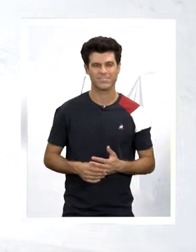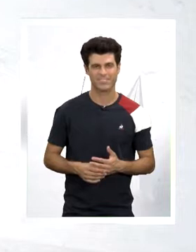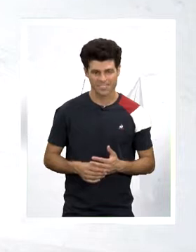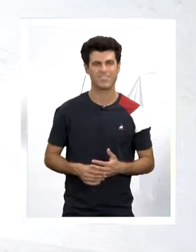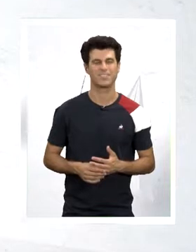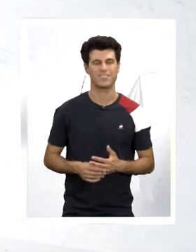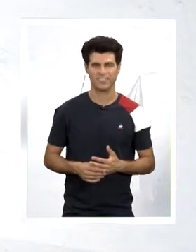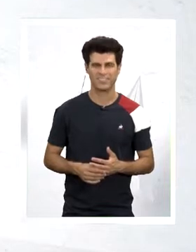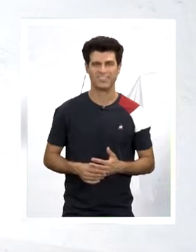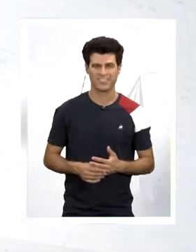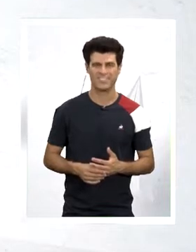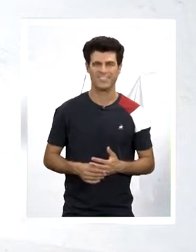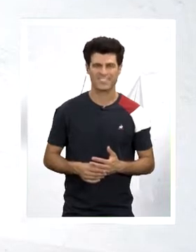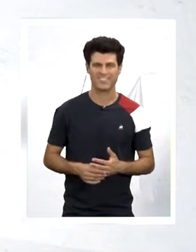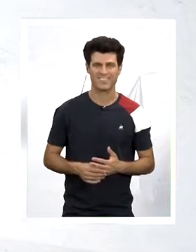מצ'כיה,